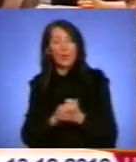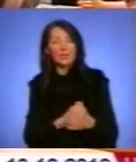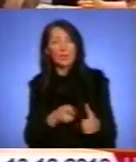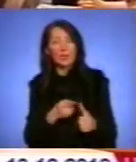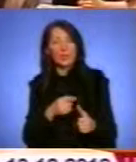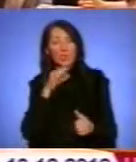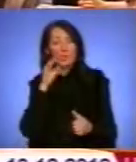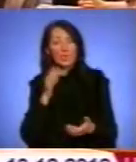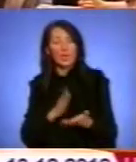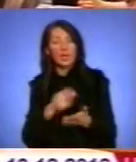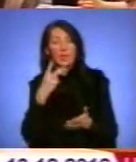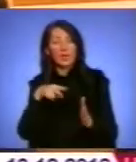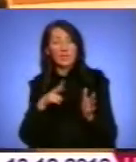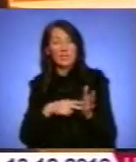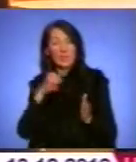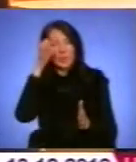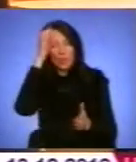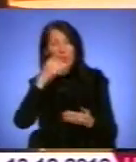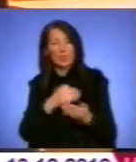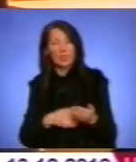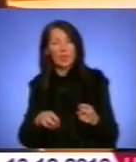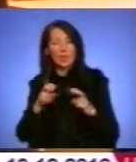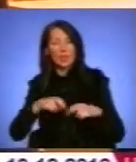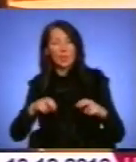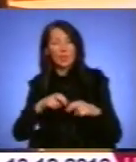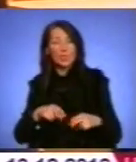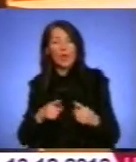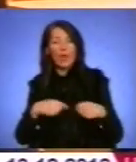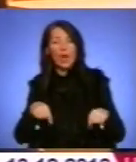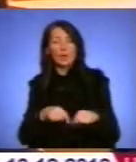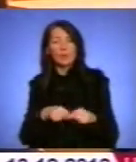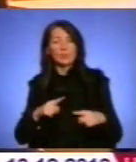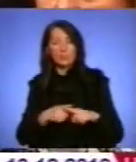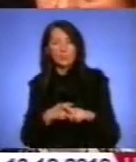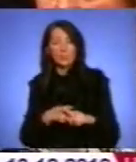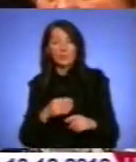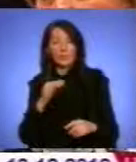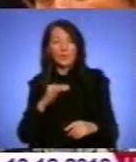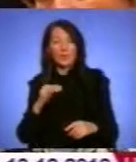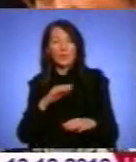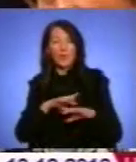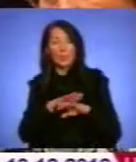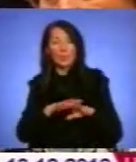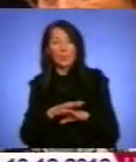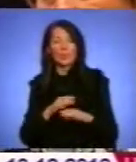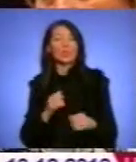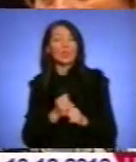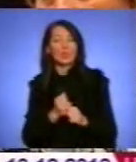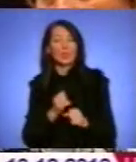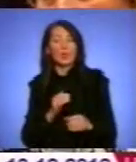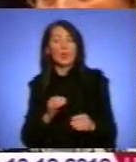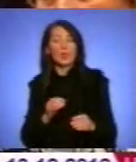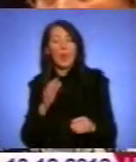27 наукових статей. Дослідження у галузі технічних фізико-математичних дисциплін розробили 50 авторів. Знаменність